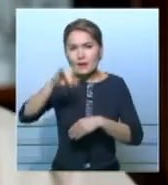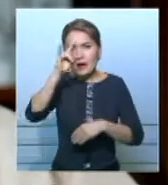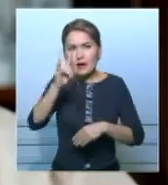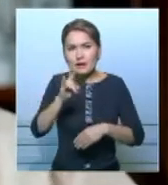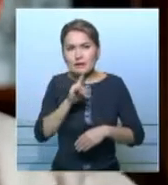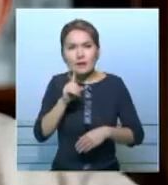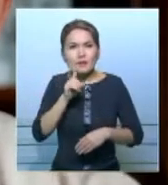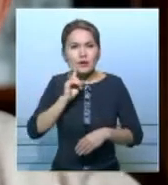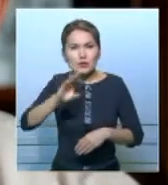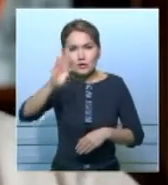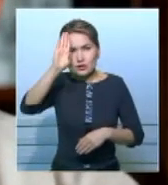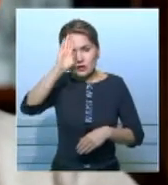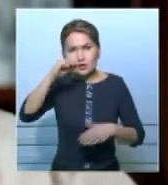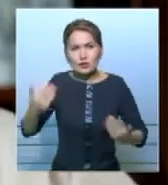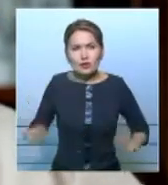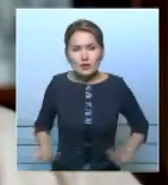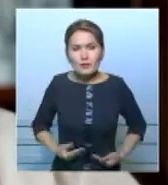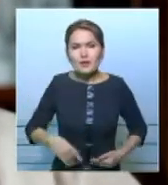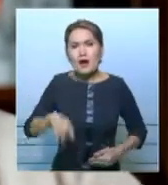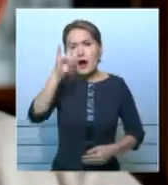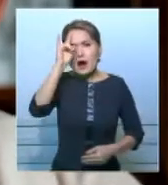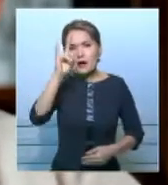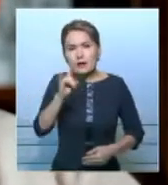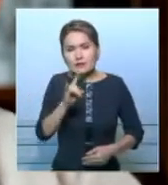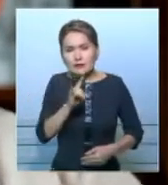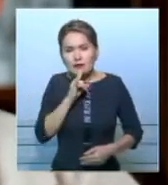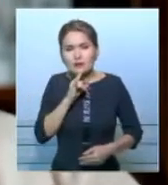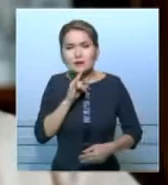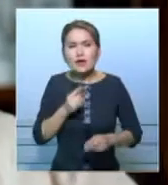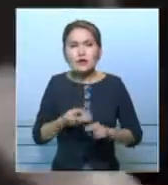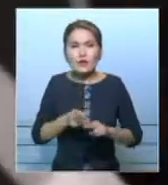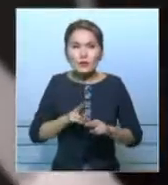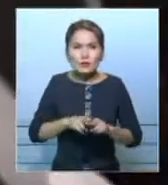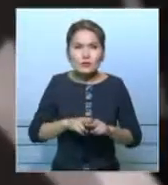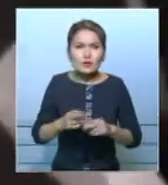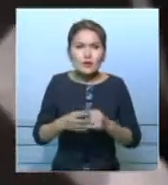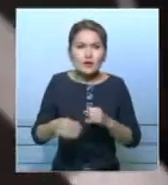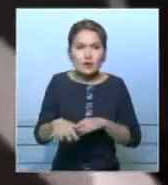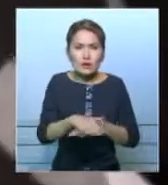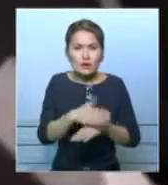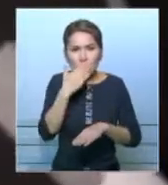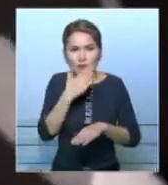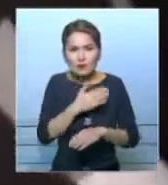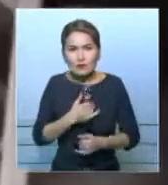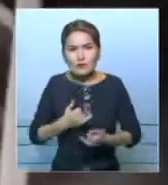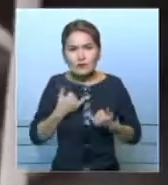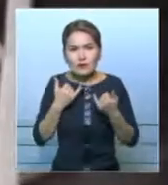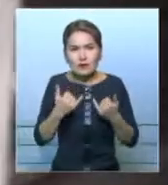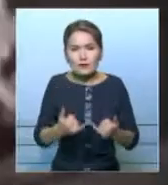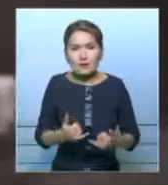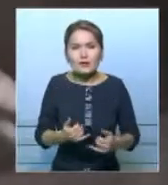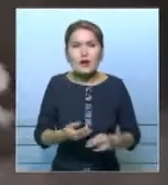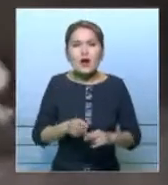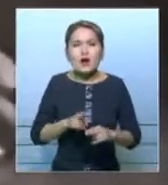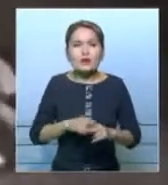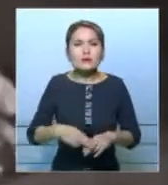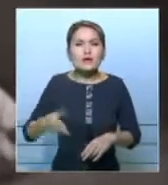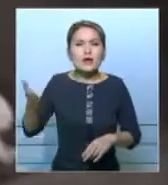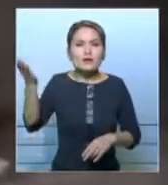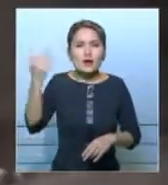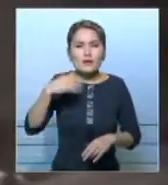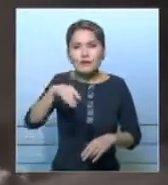жайындағы әңгімелерін естігенде қазақ елін көруге деген құштарлығыңды еріксіз оятады. Қария кеңес үкіметінің әр қиырынан келген азаматтармен